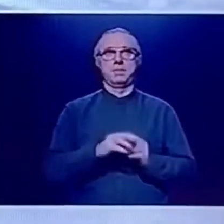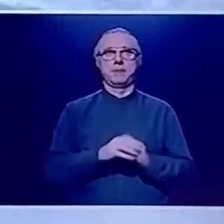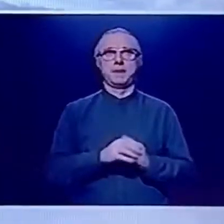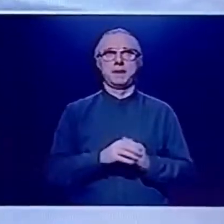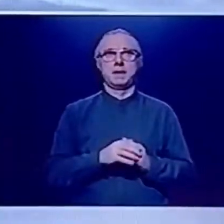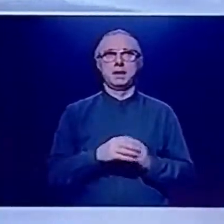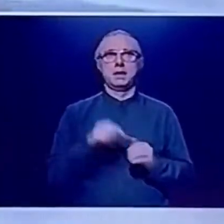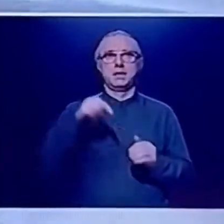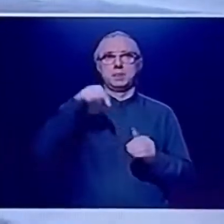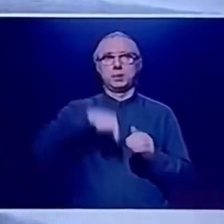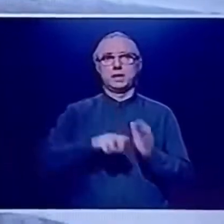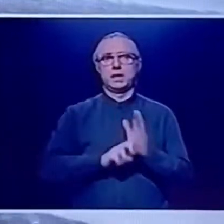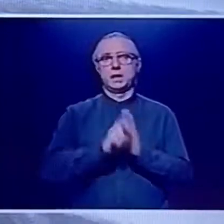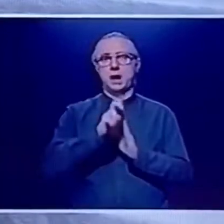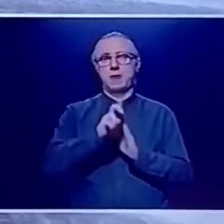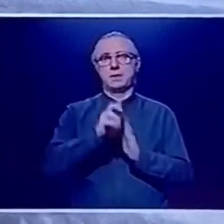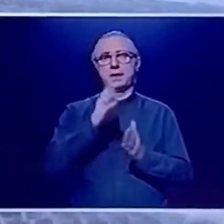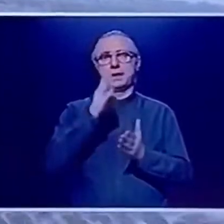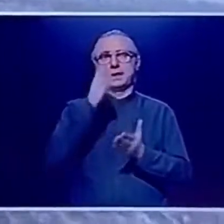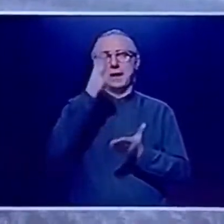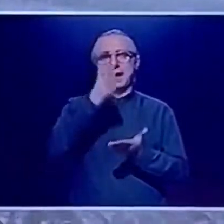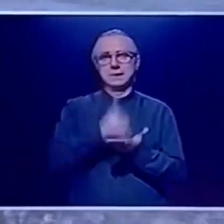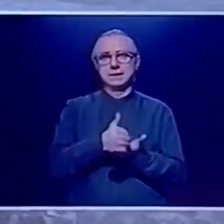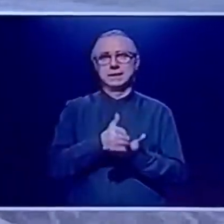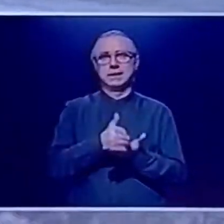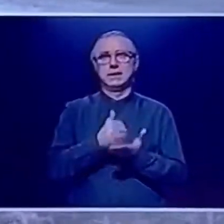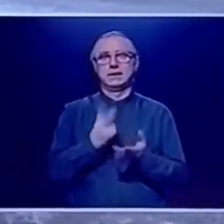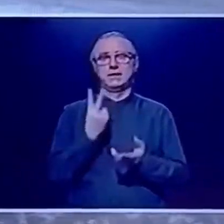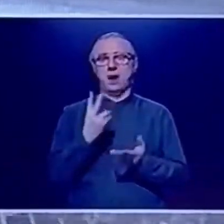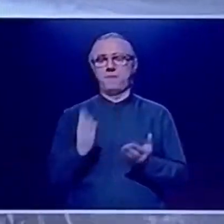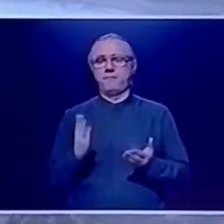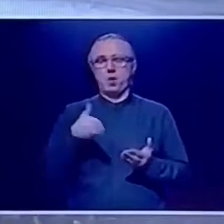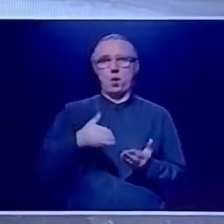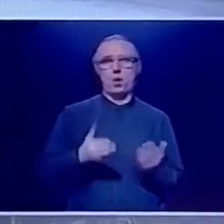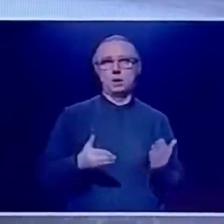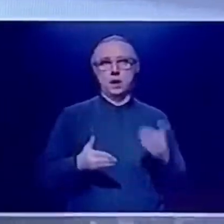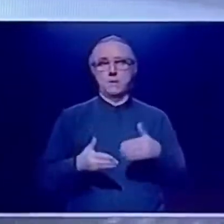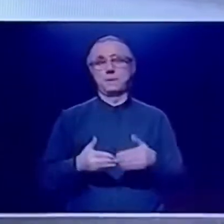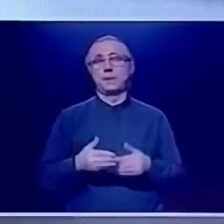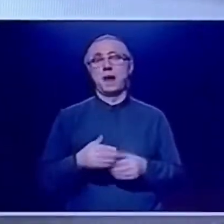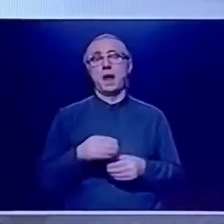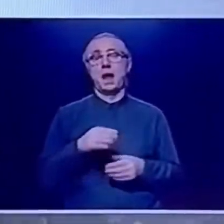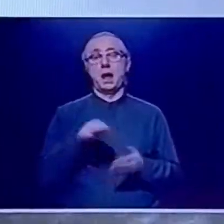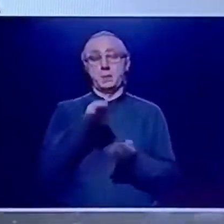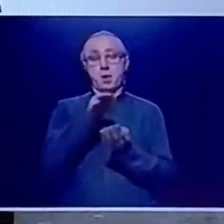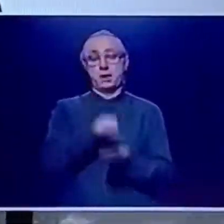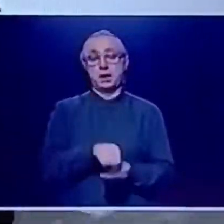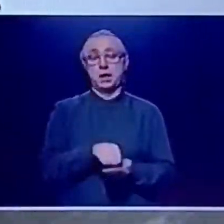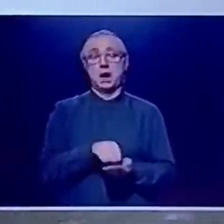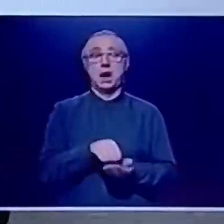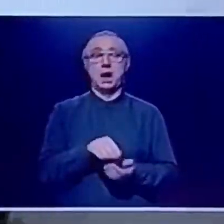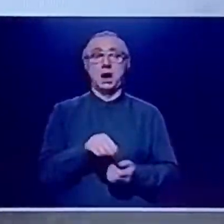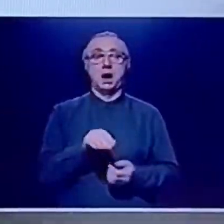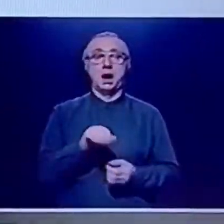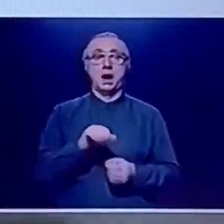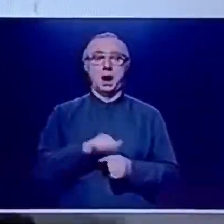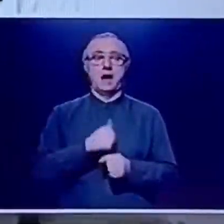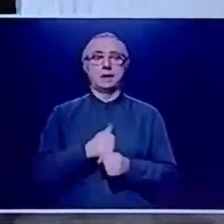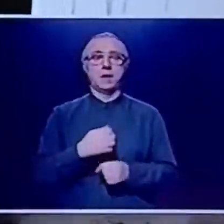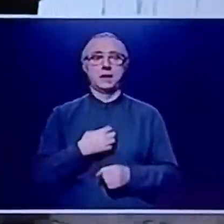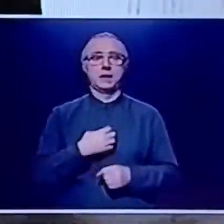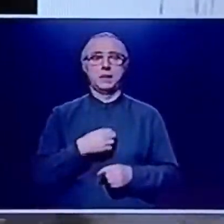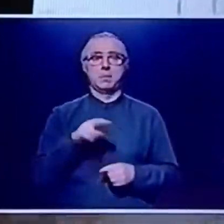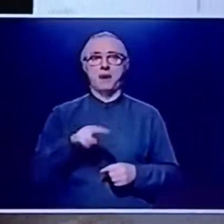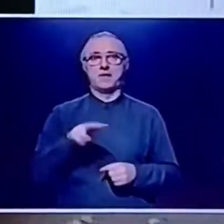перегорожен внутри стеной и имеет два входа. Могила архимандрита Павла Леднева находится как раз со